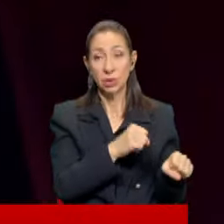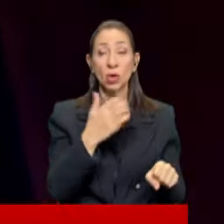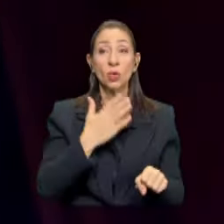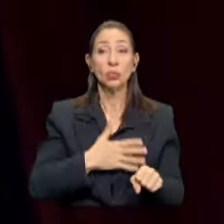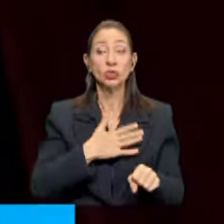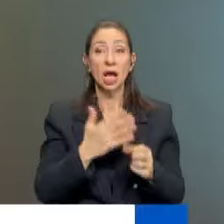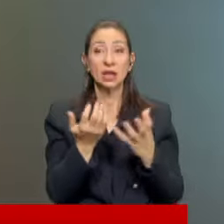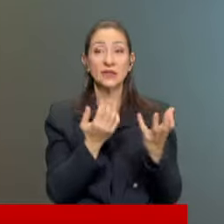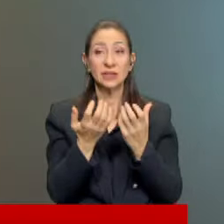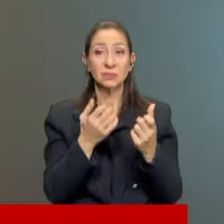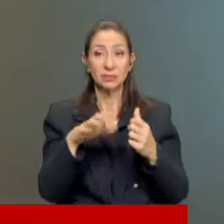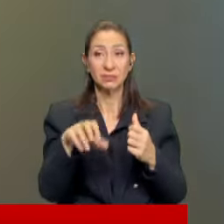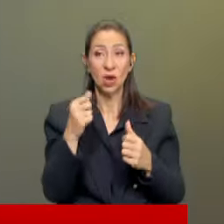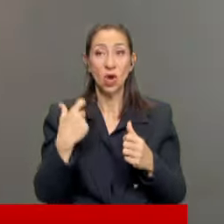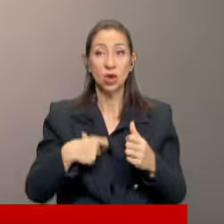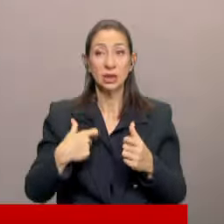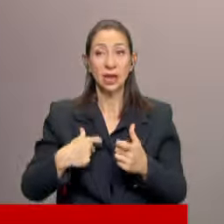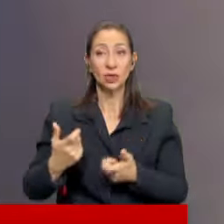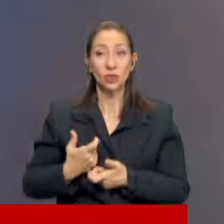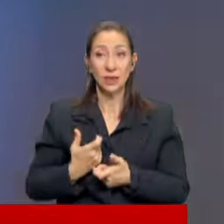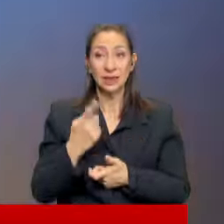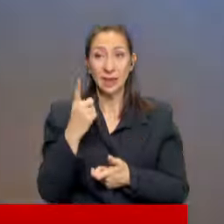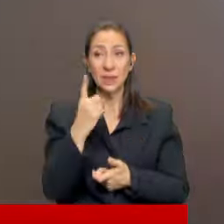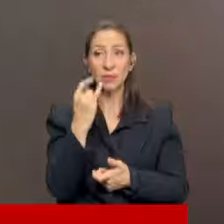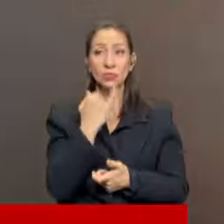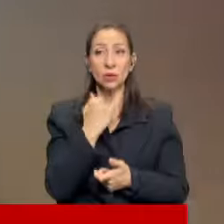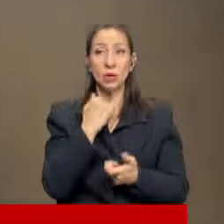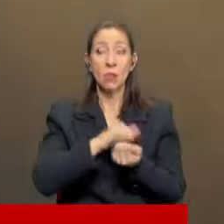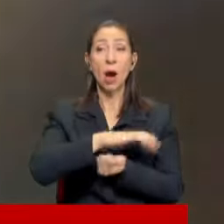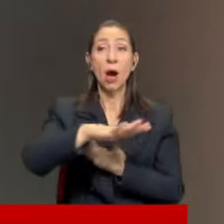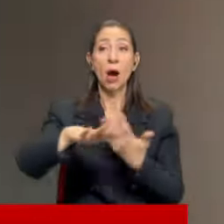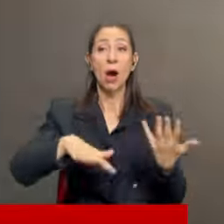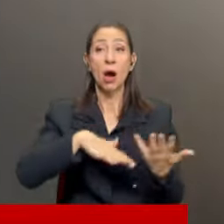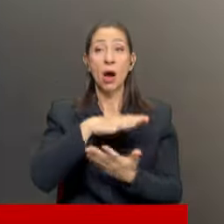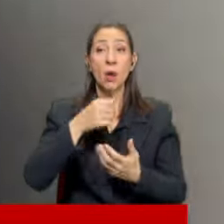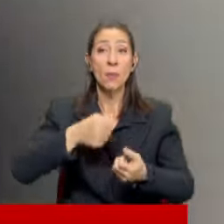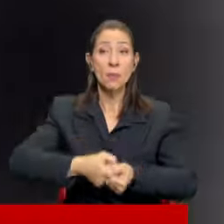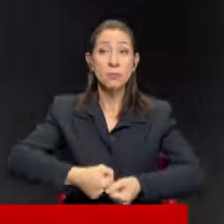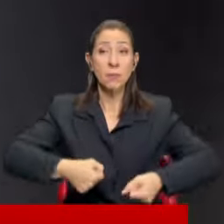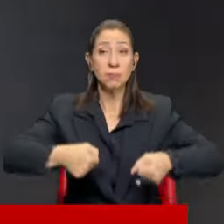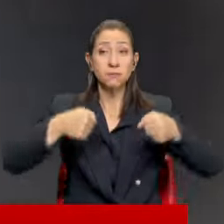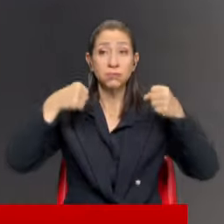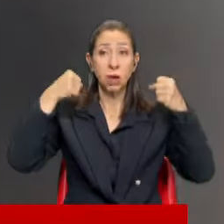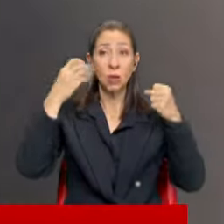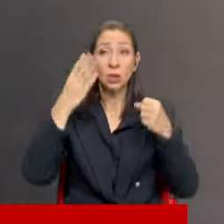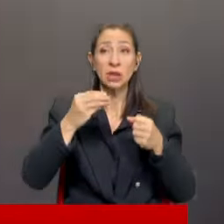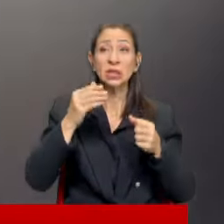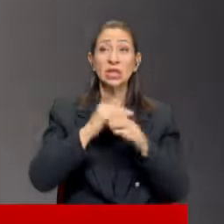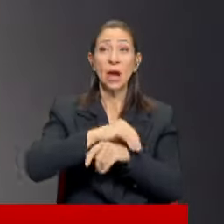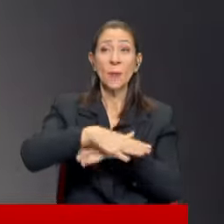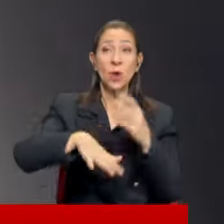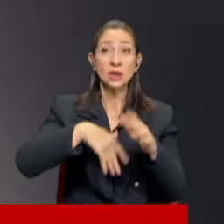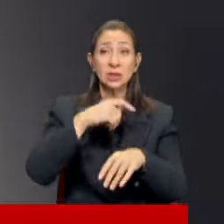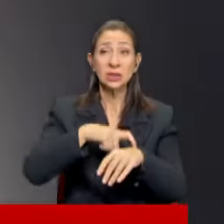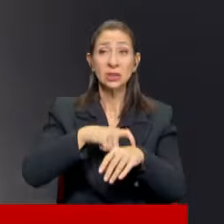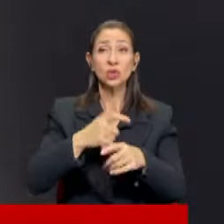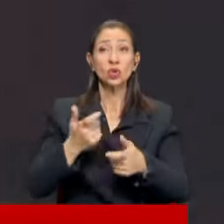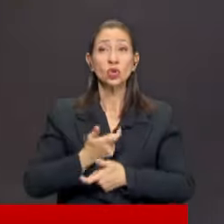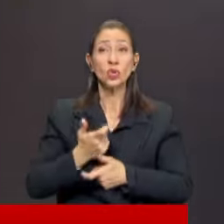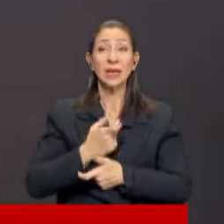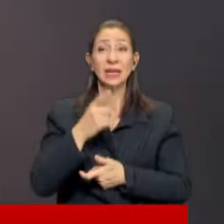Bursa'da alışveriş merkezinin özel güvenlik görevlisiyle bir müşterinin tartışması yumruklu kavgaya dönüştü. Yaşanan arbede sırasında